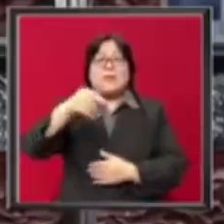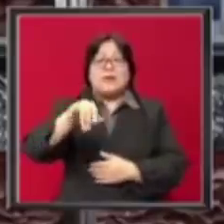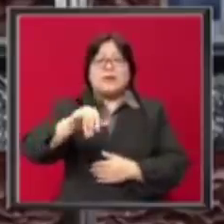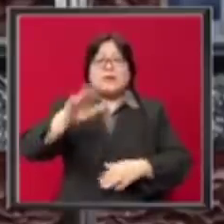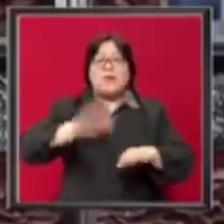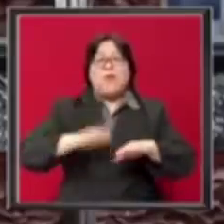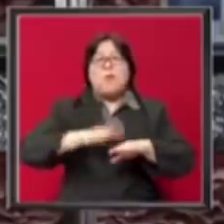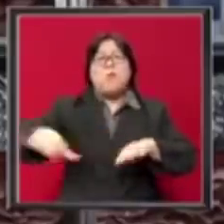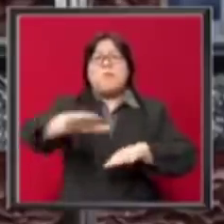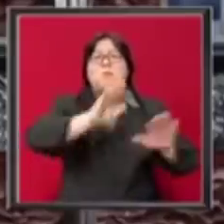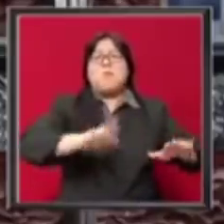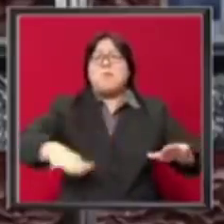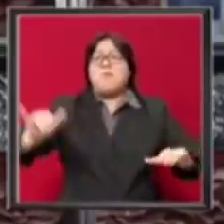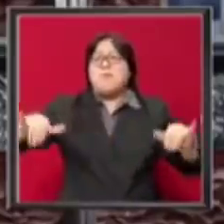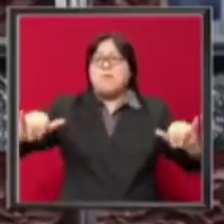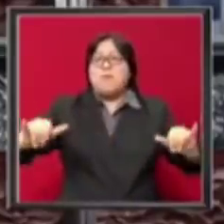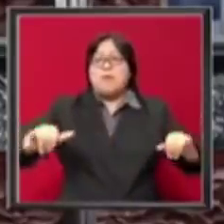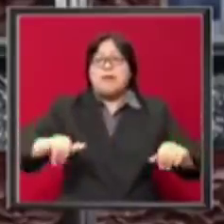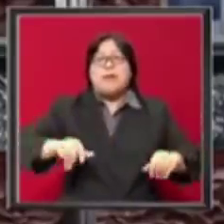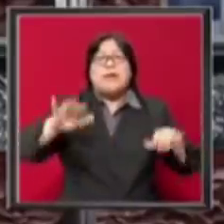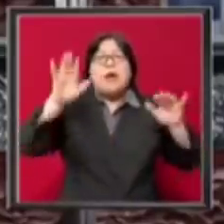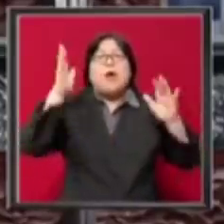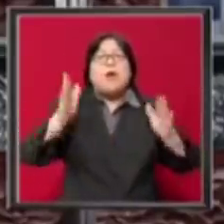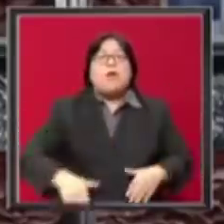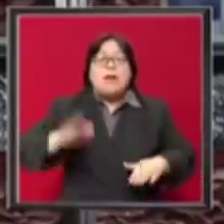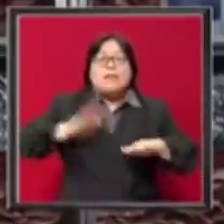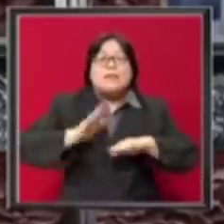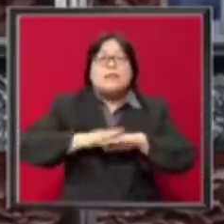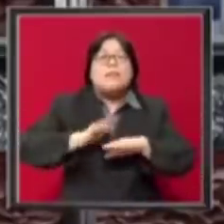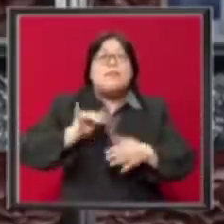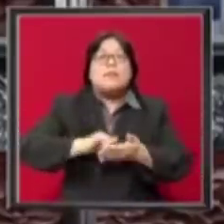Tepuk belaka. Yang tepuk tak tahu bahawa